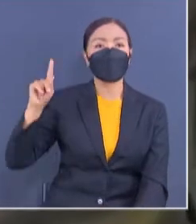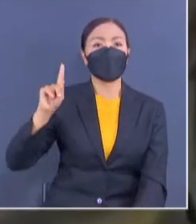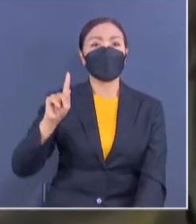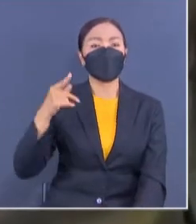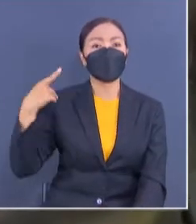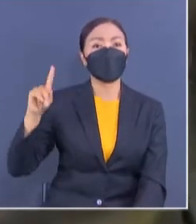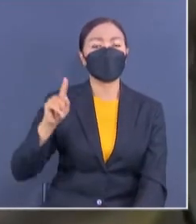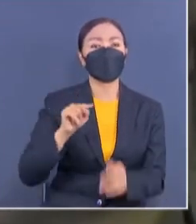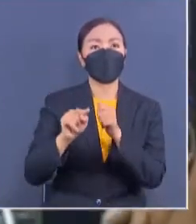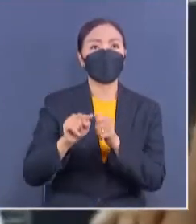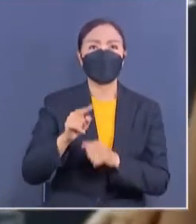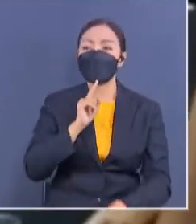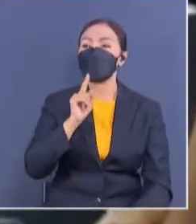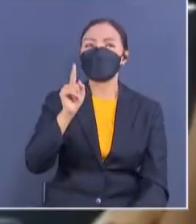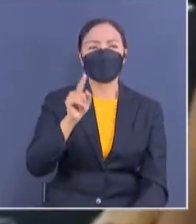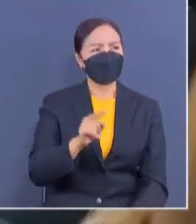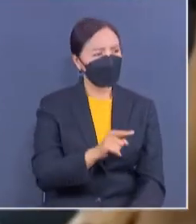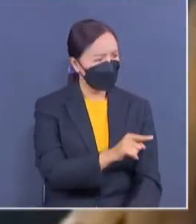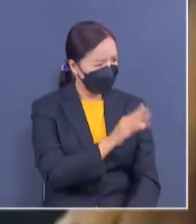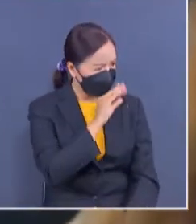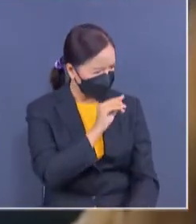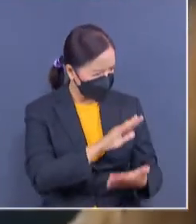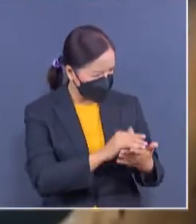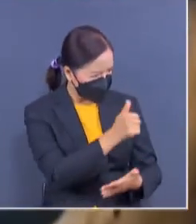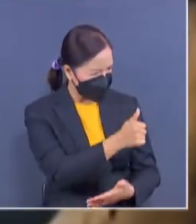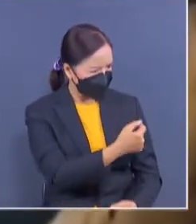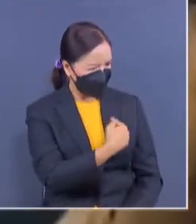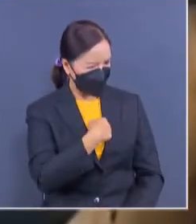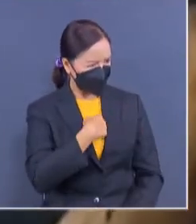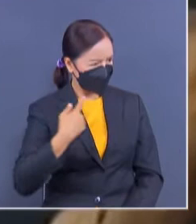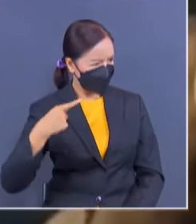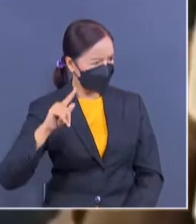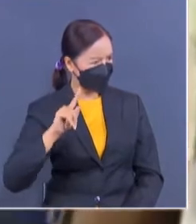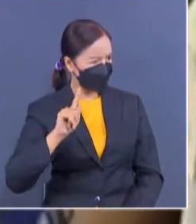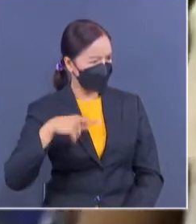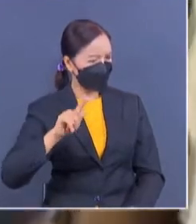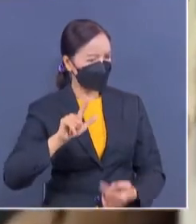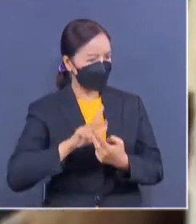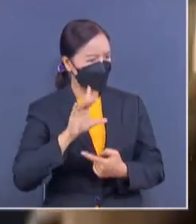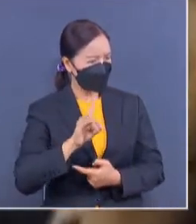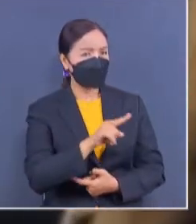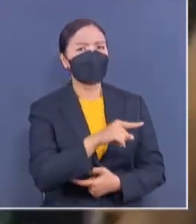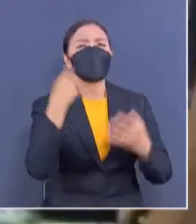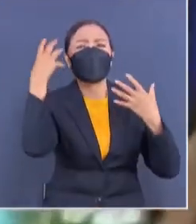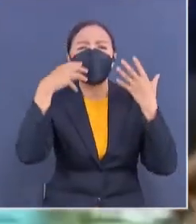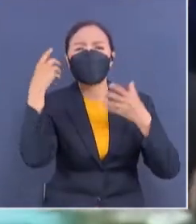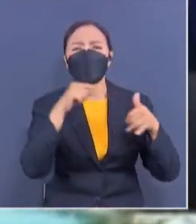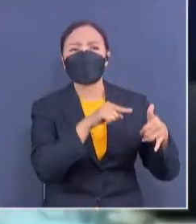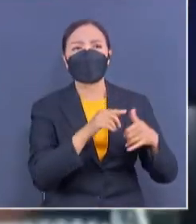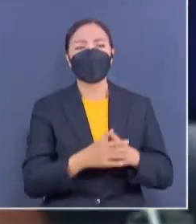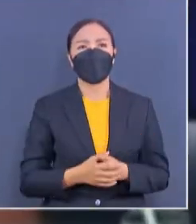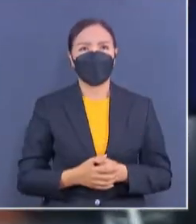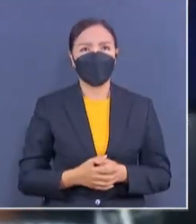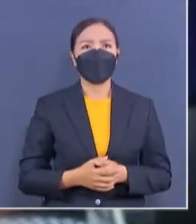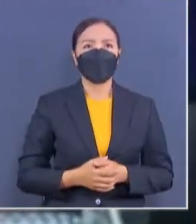หัวหน้าฝ่ายความมั่นคงระหว่างที่ลงพื้นที่ตรวจร้านอาหารแห่งหนึ่งในอำเภอบางใหญ่จังหวัดนนทบุรีเพื่อที่จะประชาสัมพันธ์นะคะ